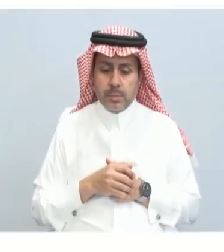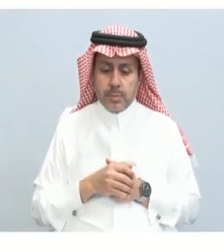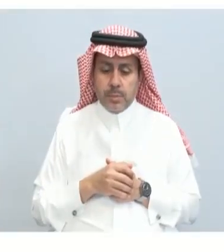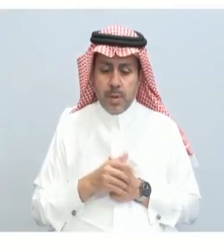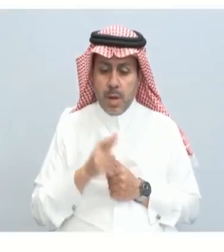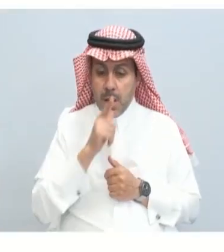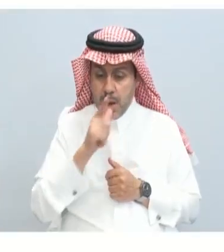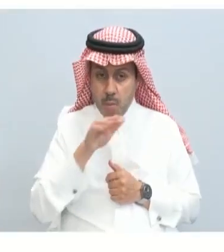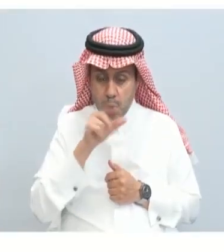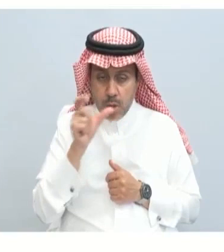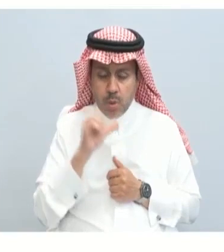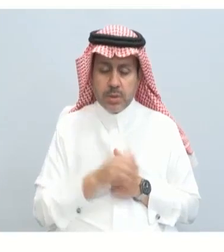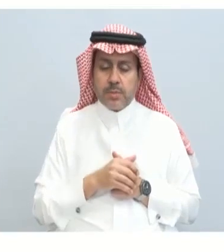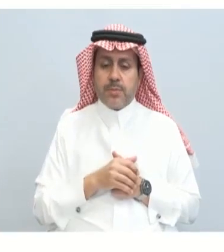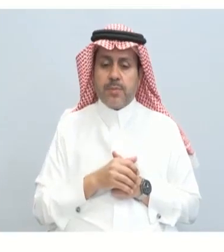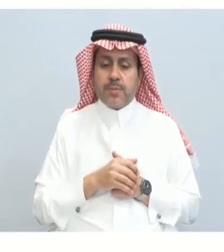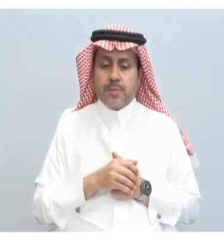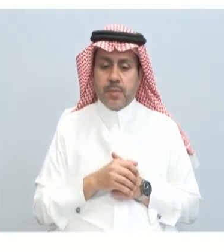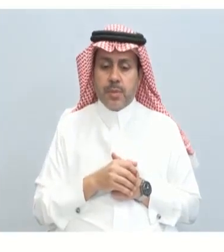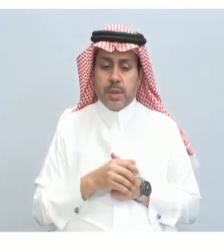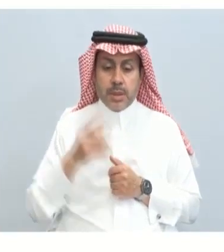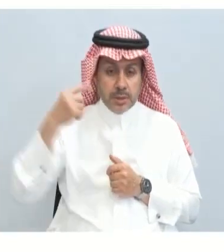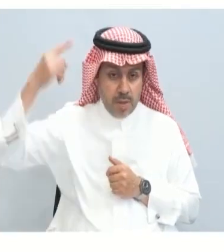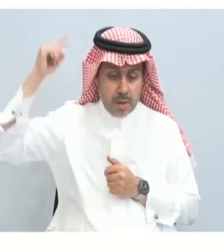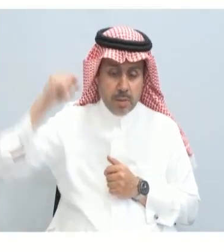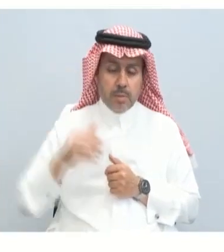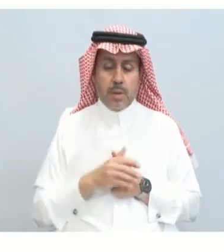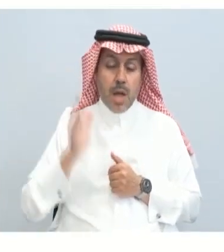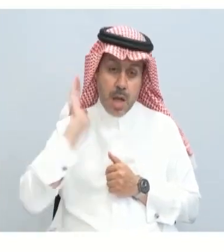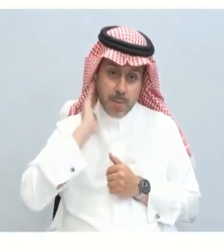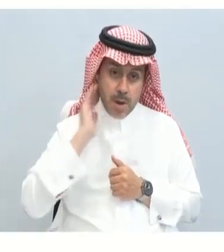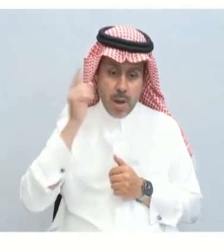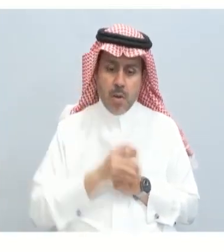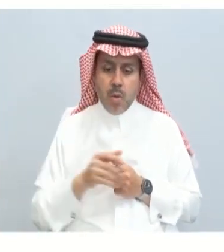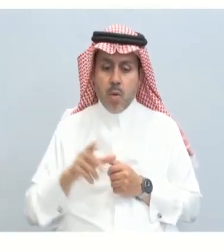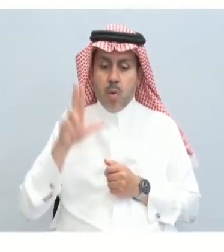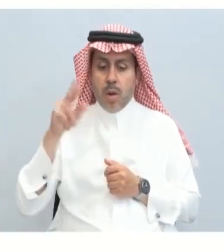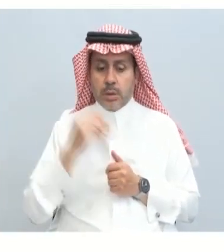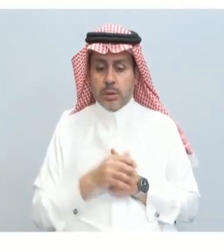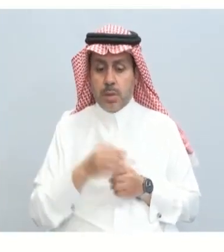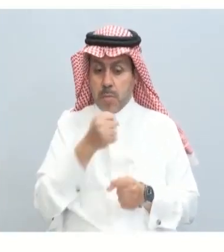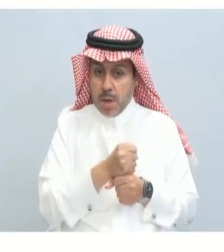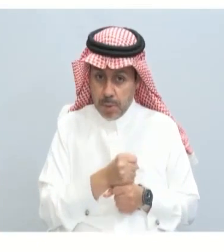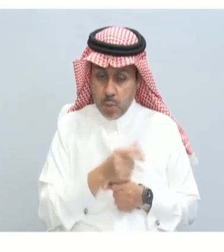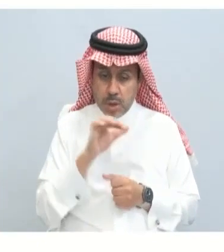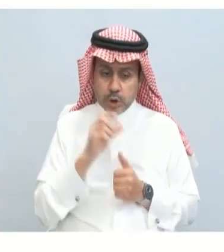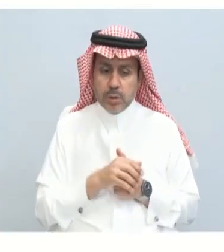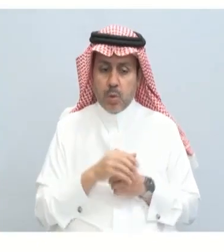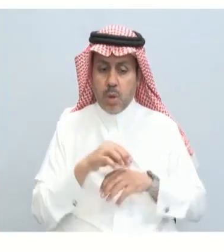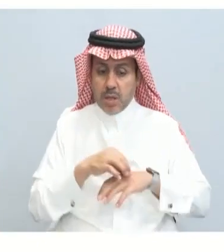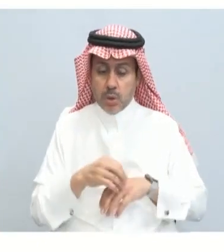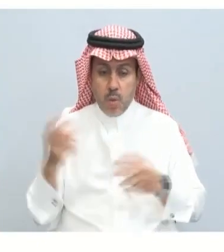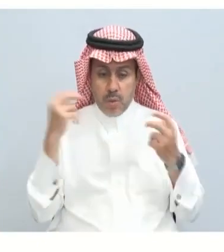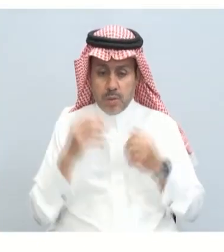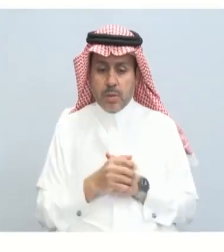قال ابو نواس استعطف الخليفه الامين حين سجنه تذكر امين الله والعهد يذكر مقامي وانشاديك والناس حذر